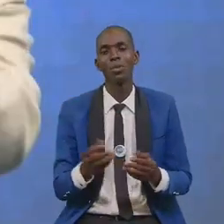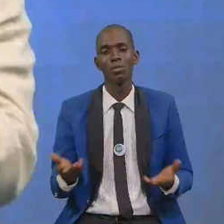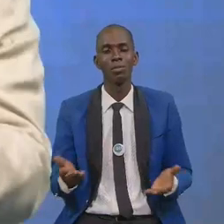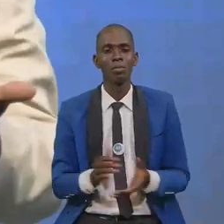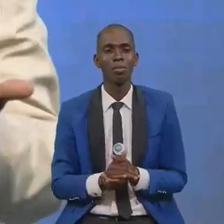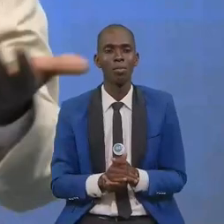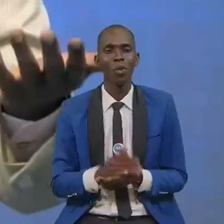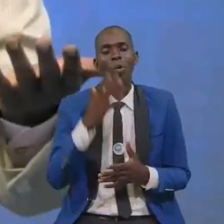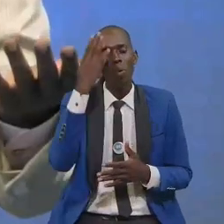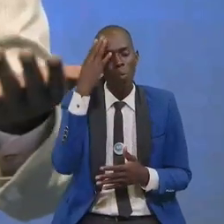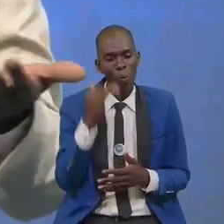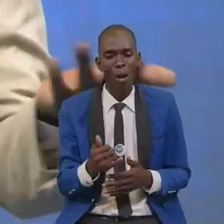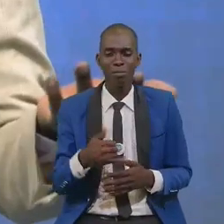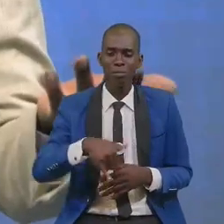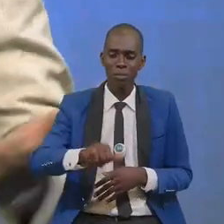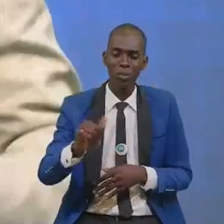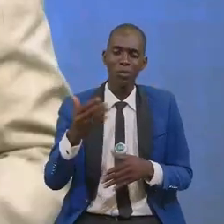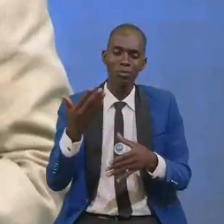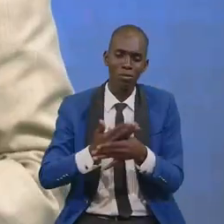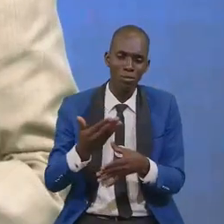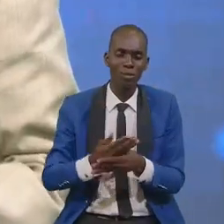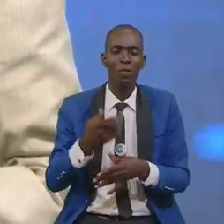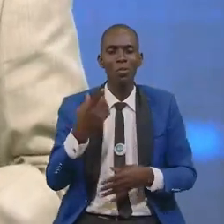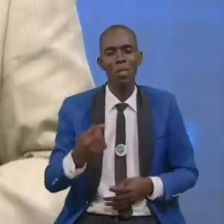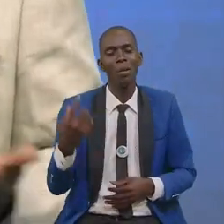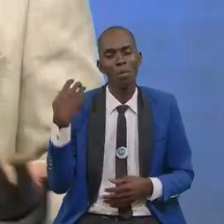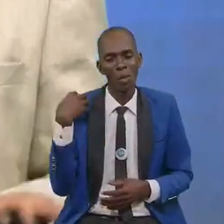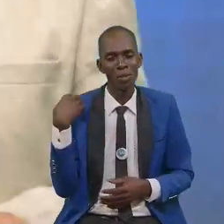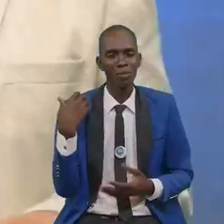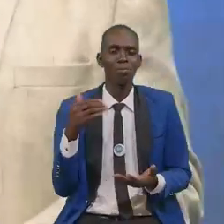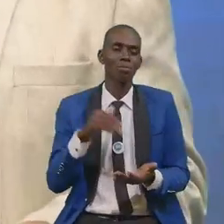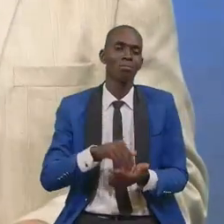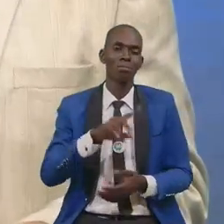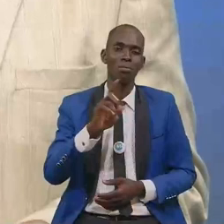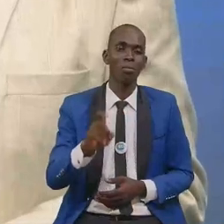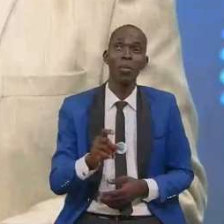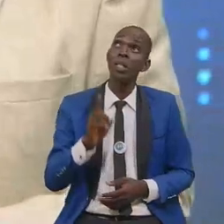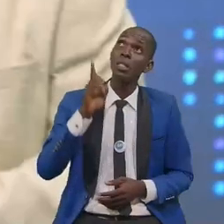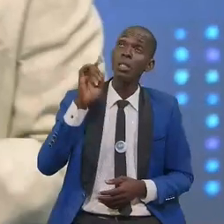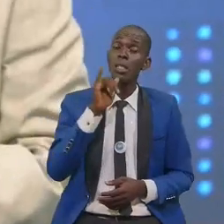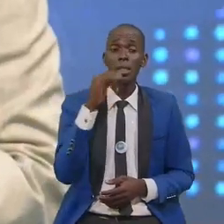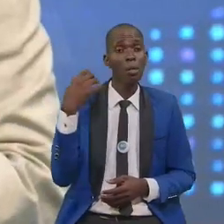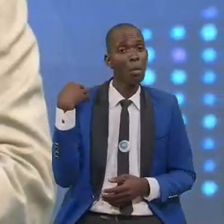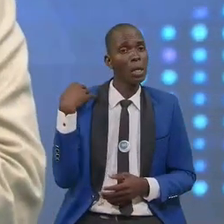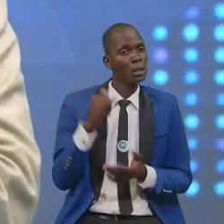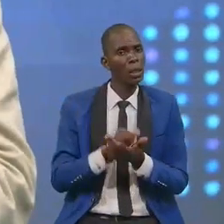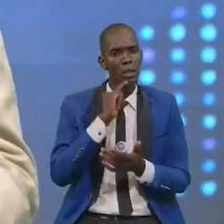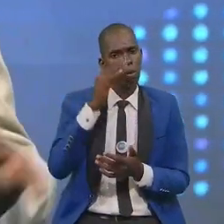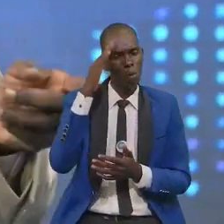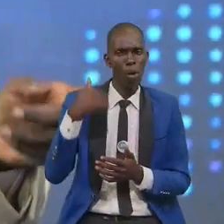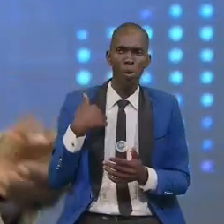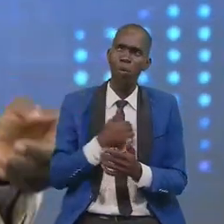pourquoi importuner le maître il est le maître c'est quoi nous venons à lui